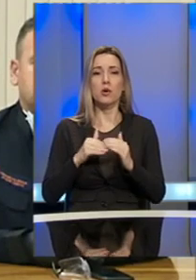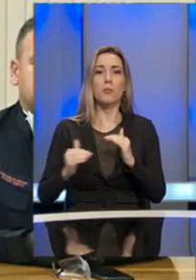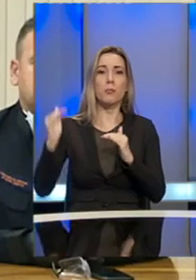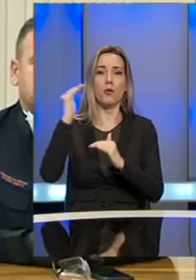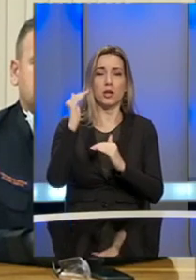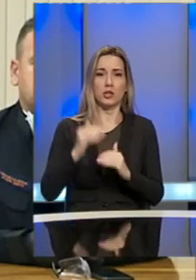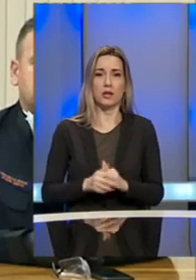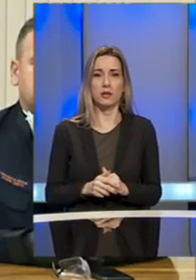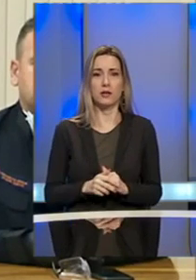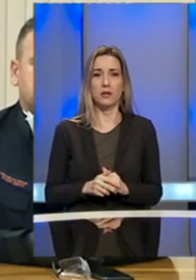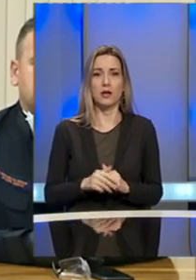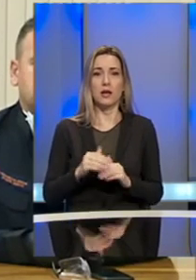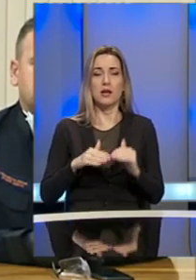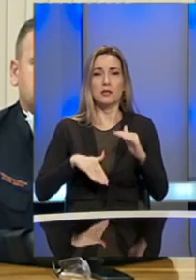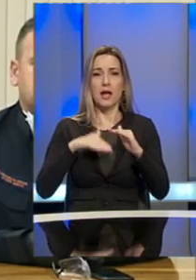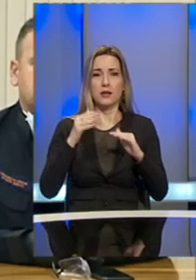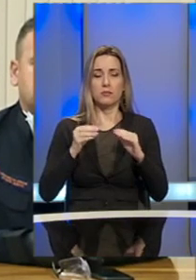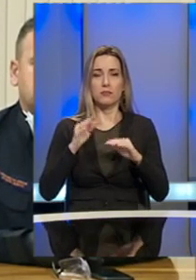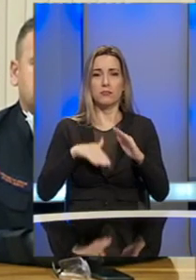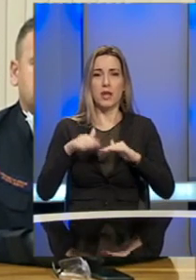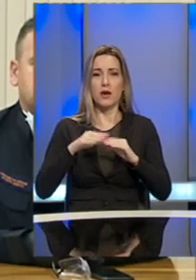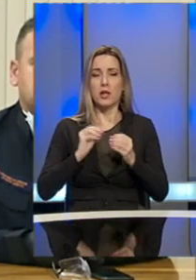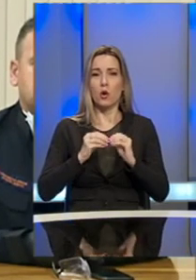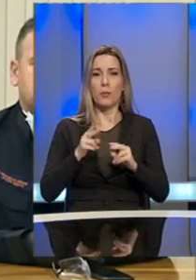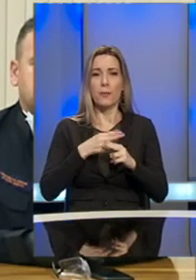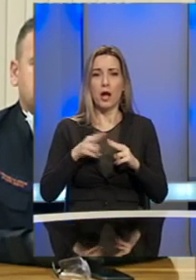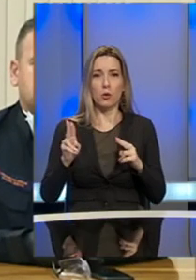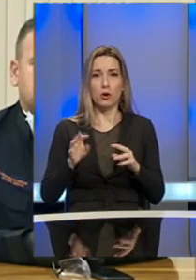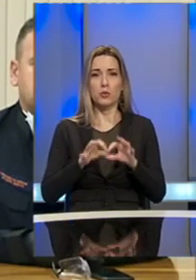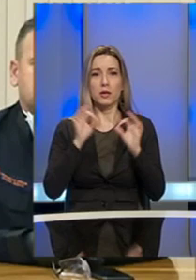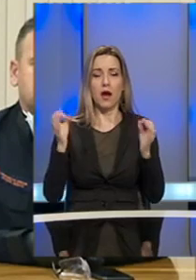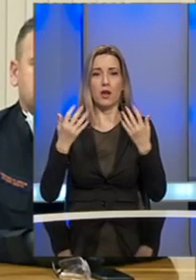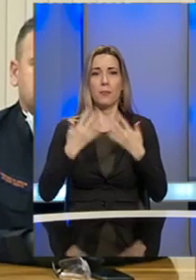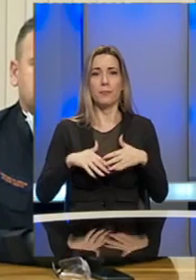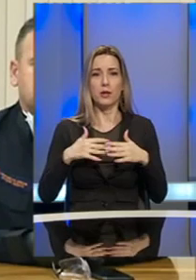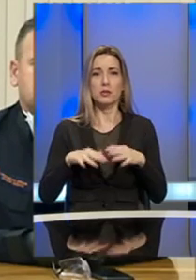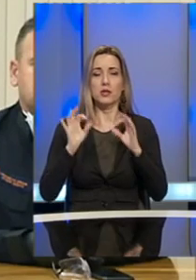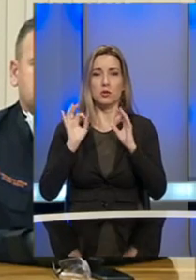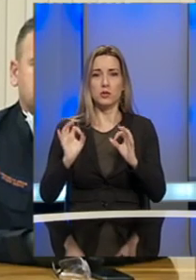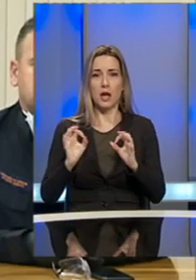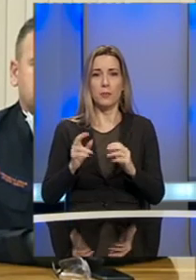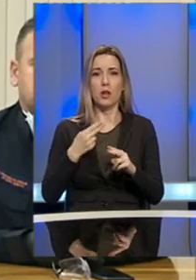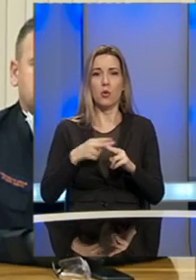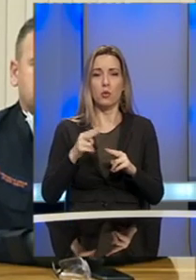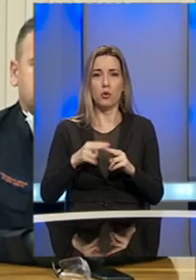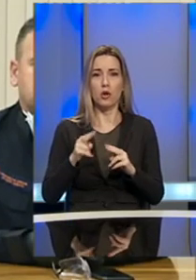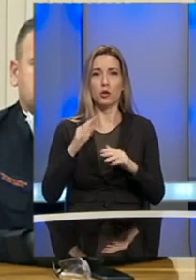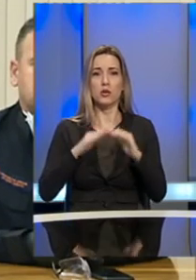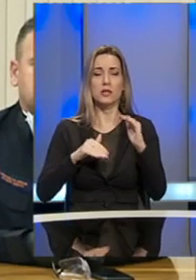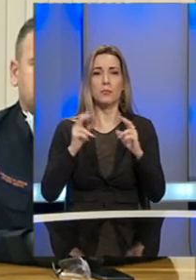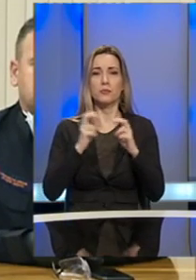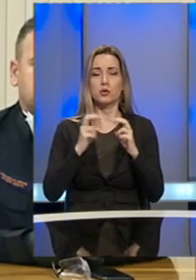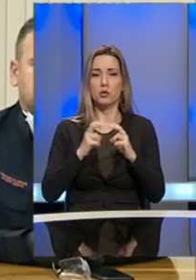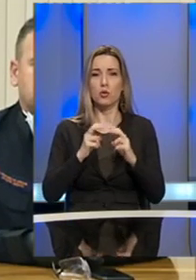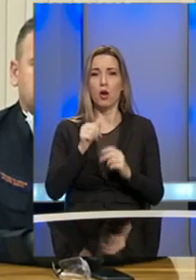povećati. Snabdivanje robama je uredno. Javna preduzeća su stabilna. Uredno je snabdjevanje